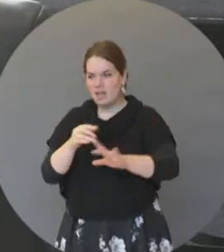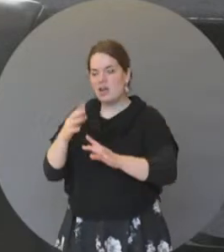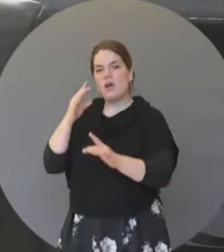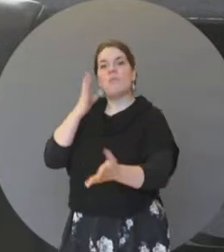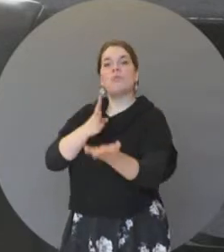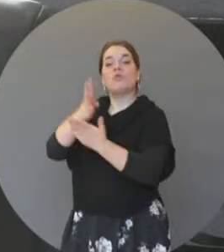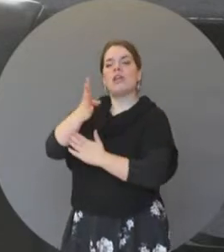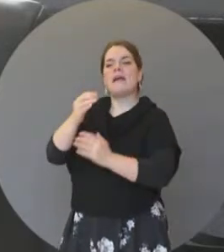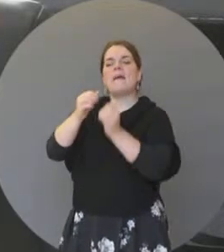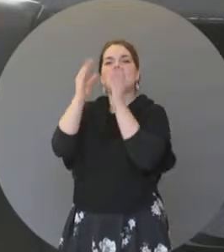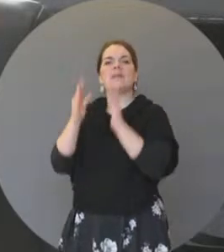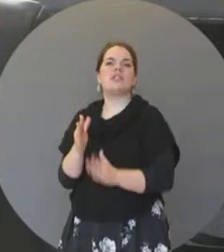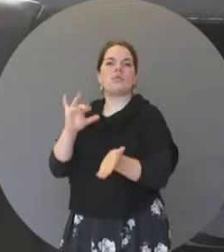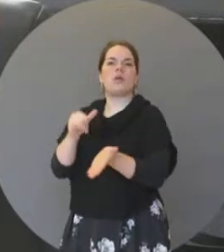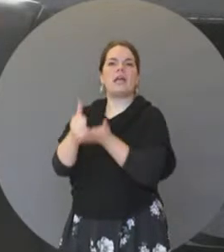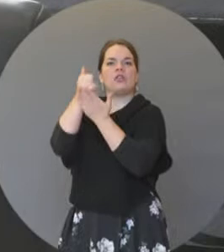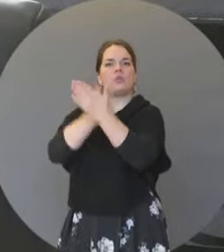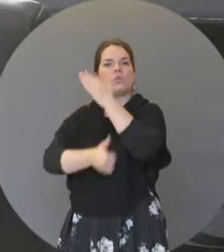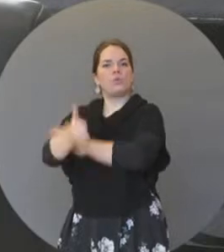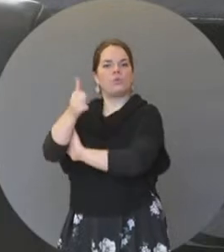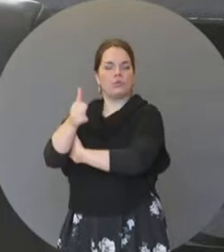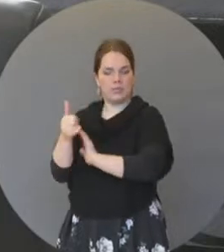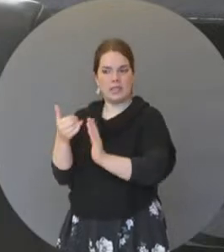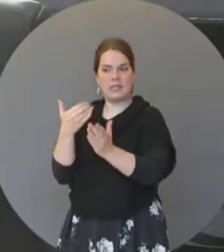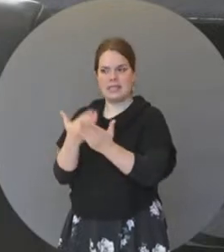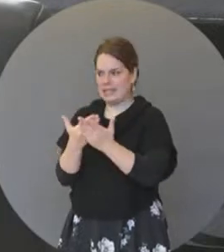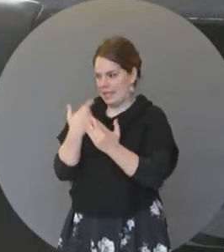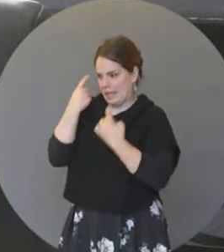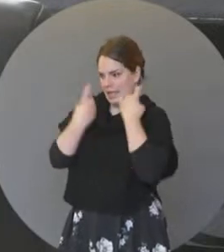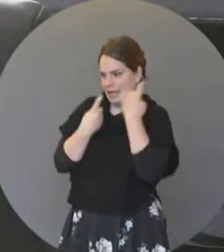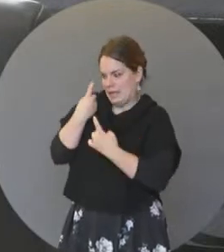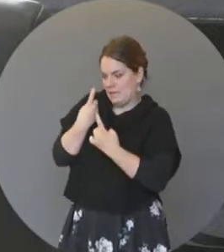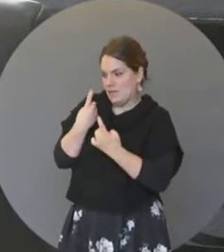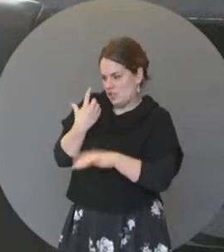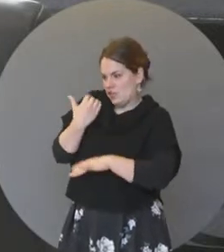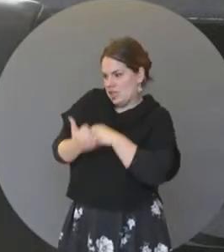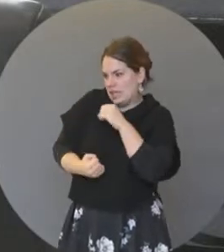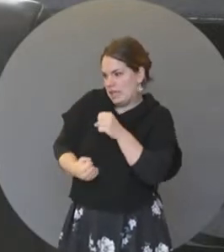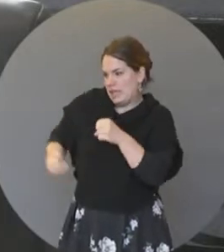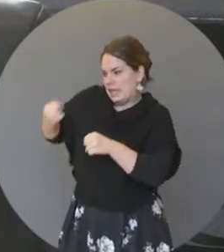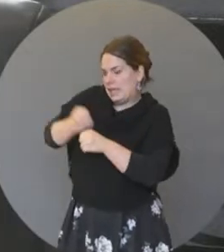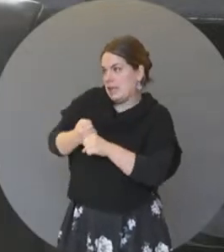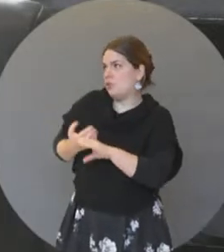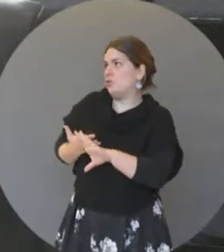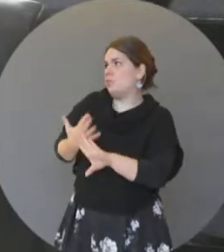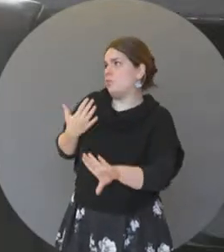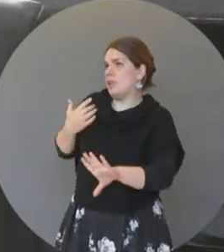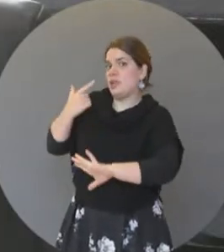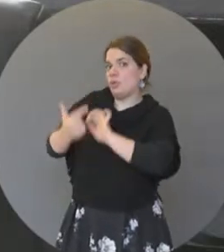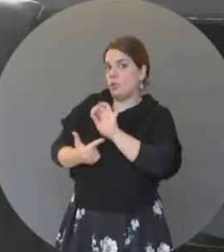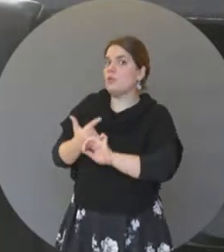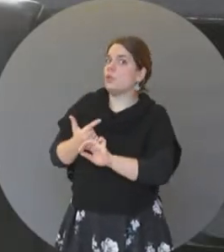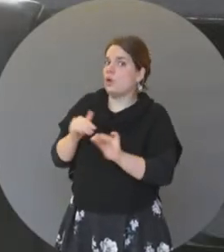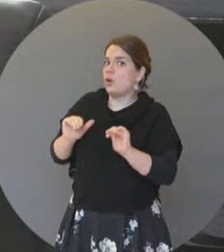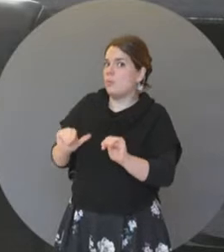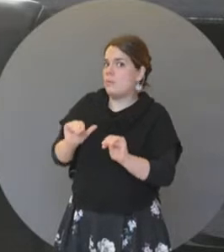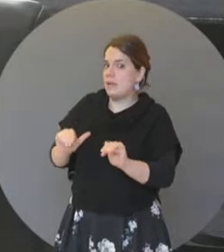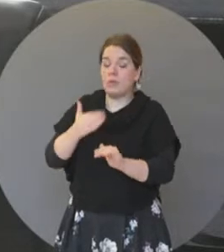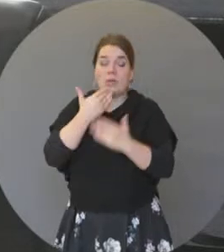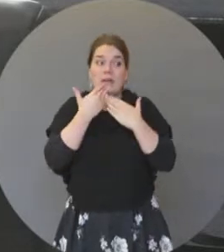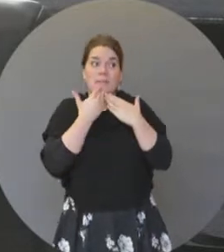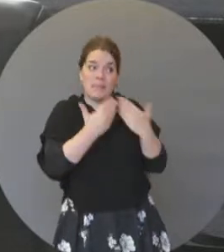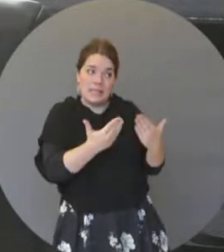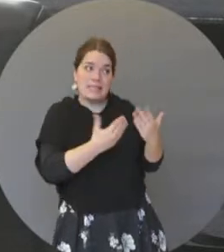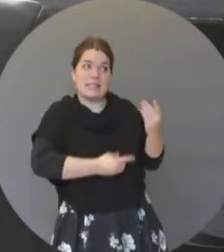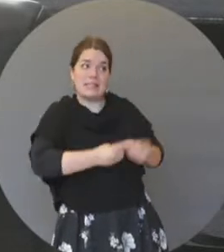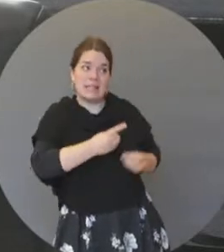qui donc sont quand même en cours collaboration depuis plus de deux ans et je remercie aussi la direction de l'autonomie et